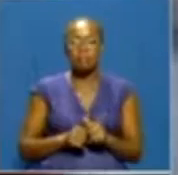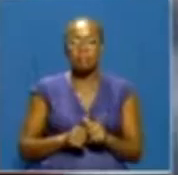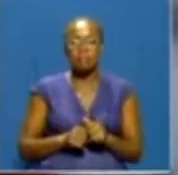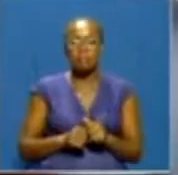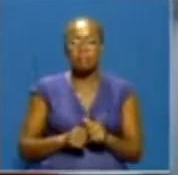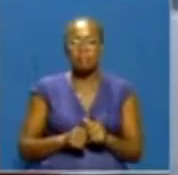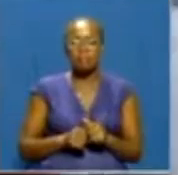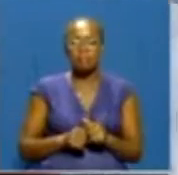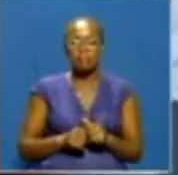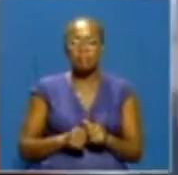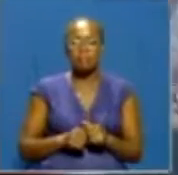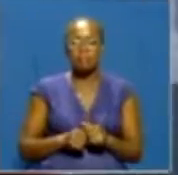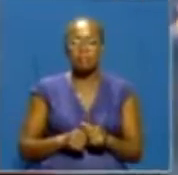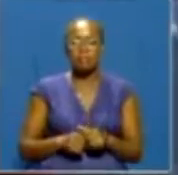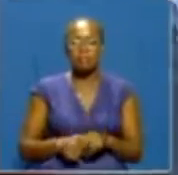na mahojiano.